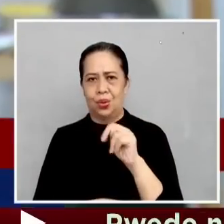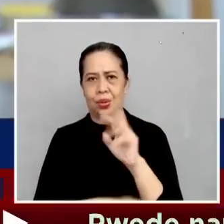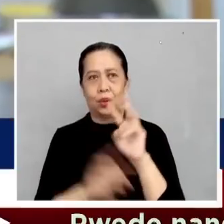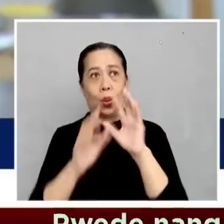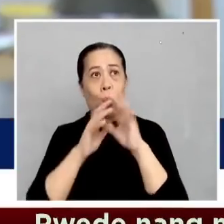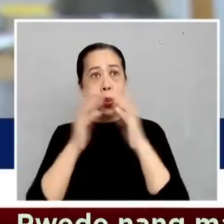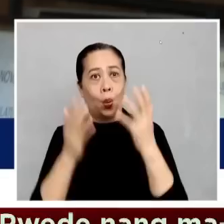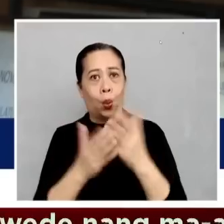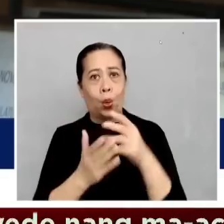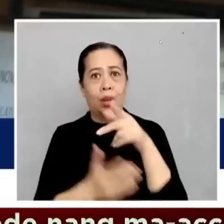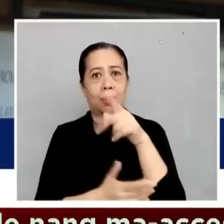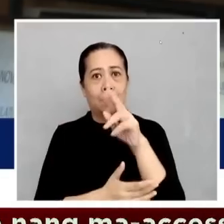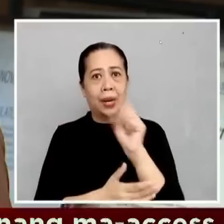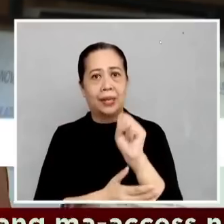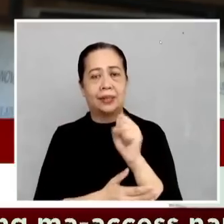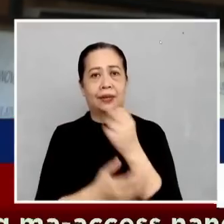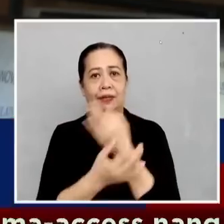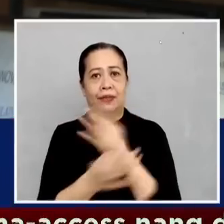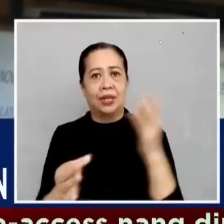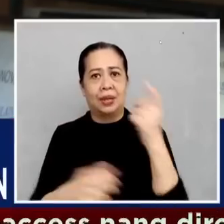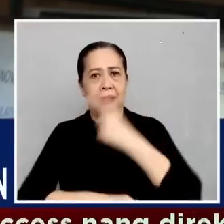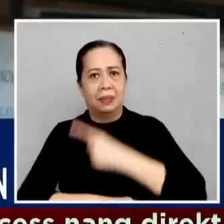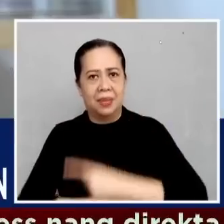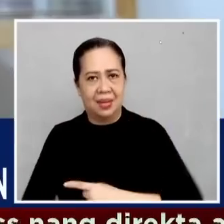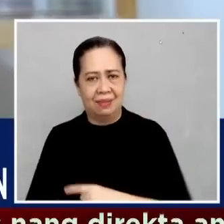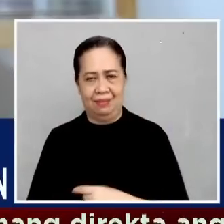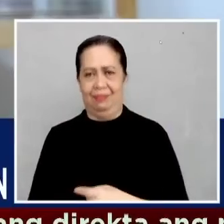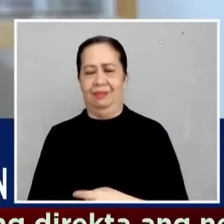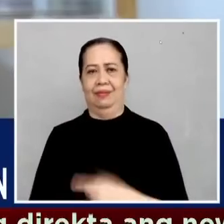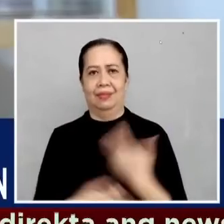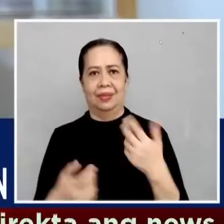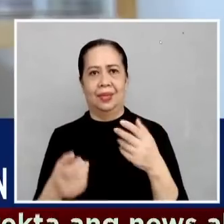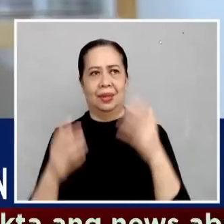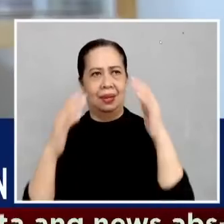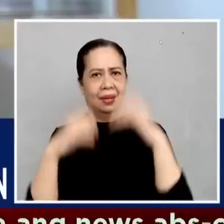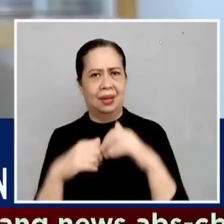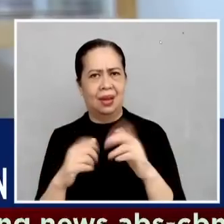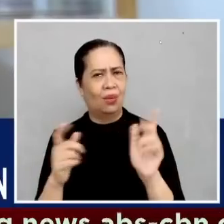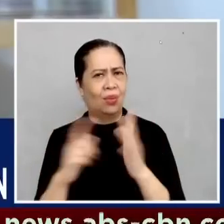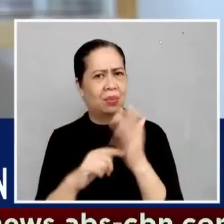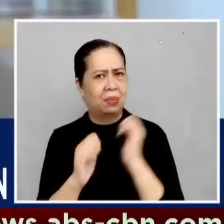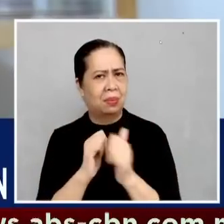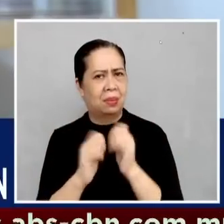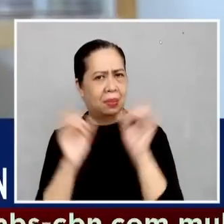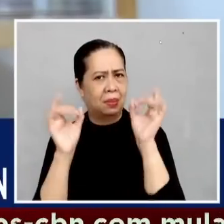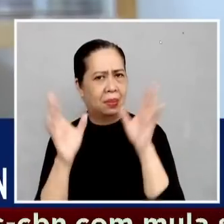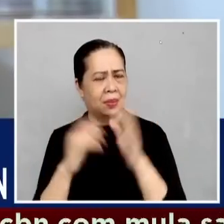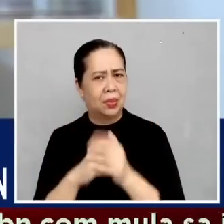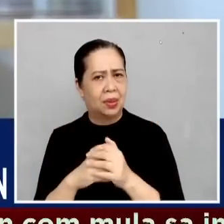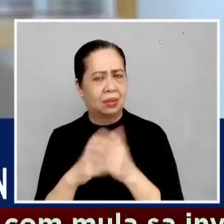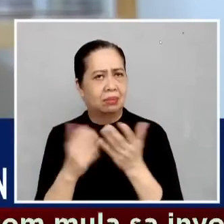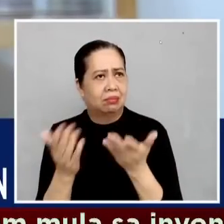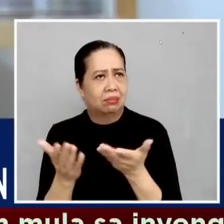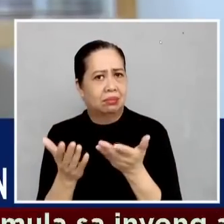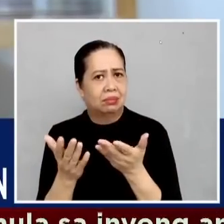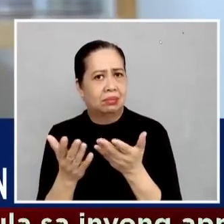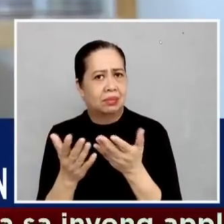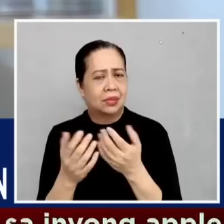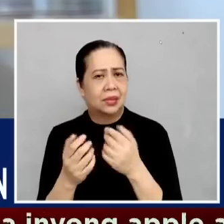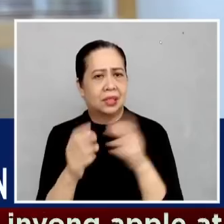Day pa siya nangyari. How could this be dangerous when it is